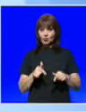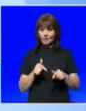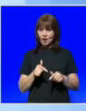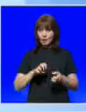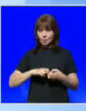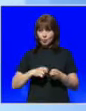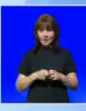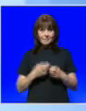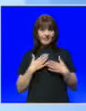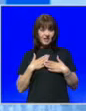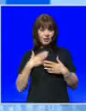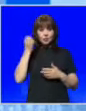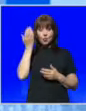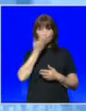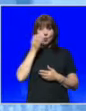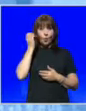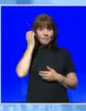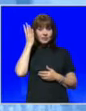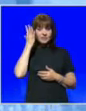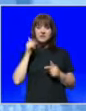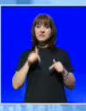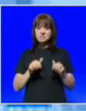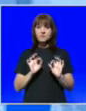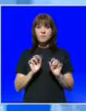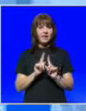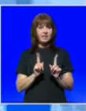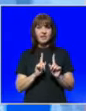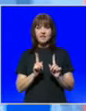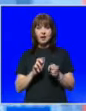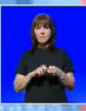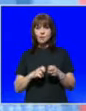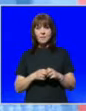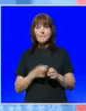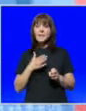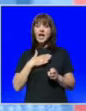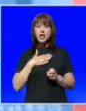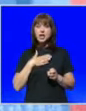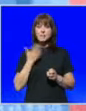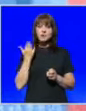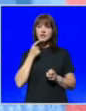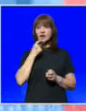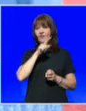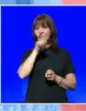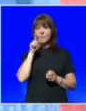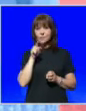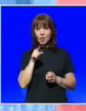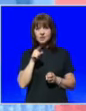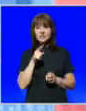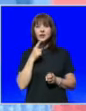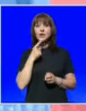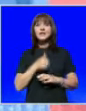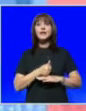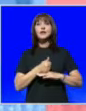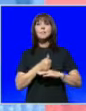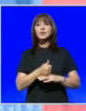образование? В момента не е проблем. Имаше и такъв въпрос от